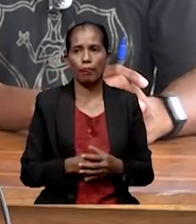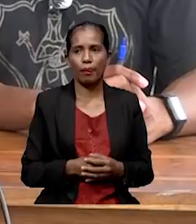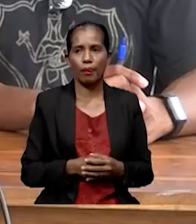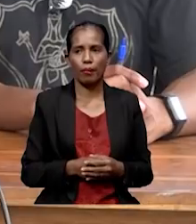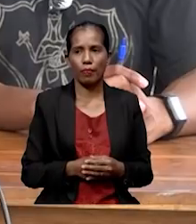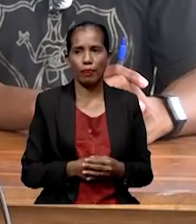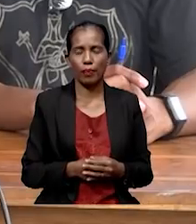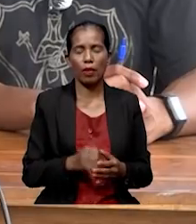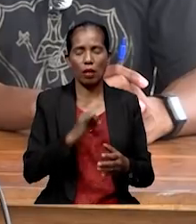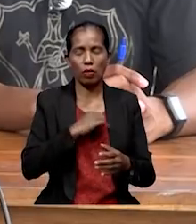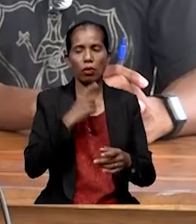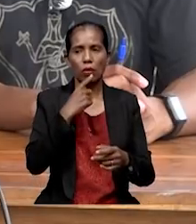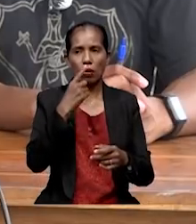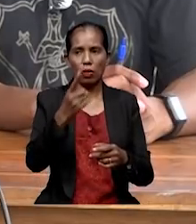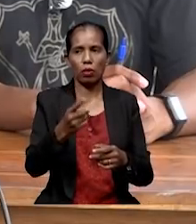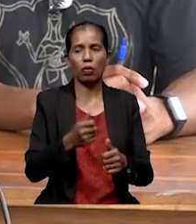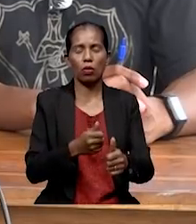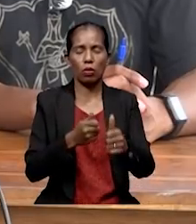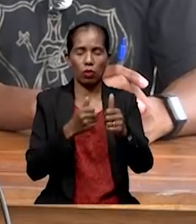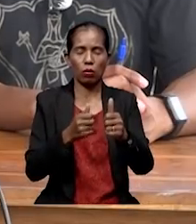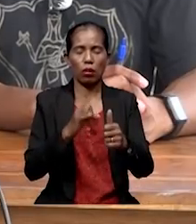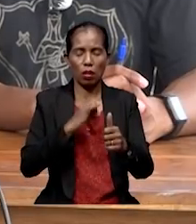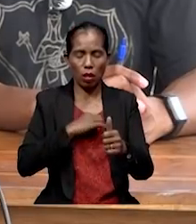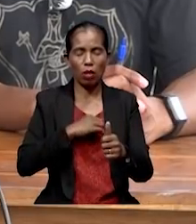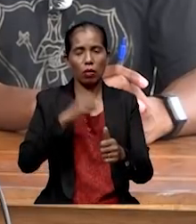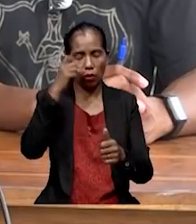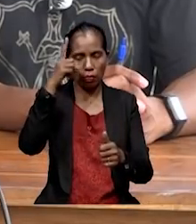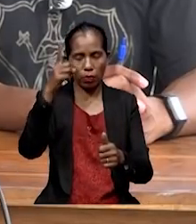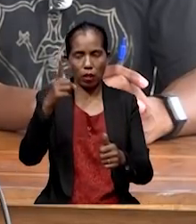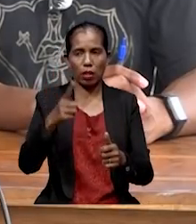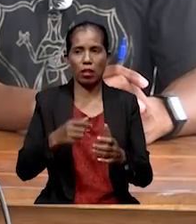Hawa tu kuliah dia kata, tuir hierarki ya, tuir buat tebe hawa ni komprensaun kono ba